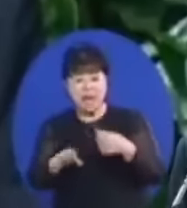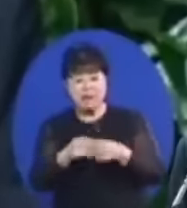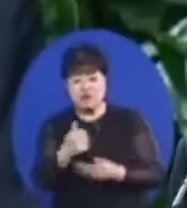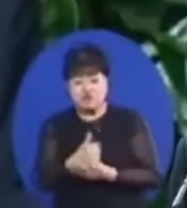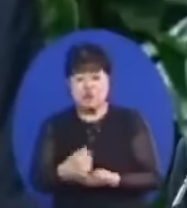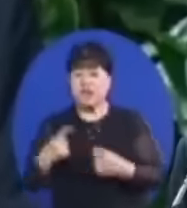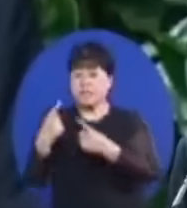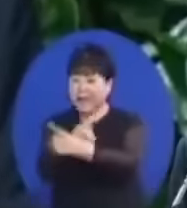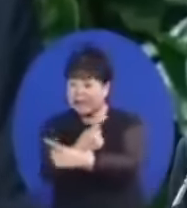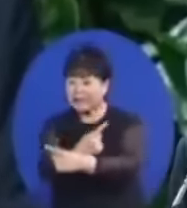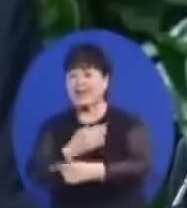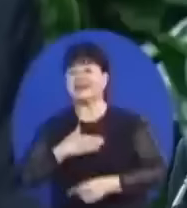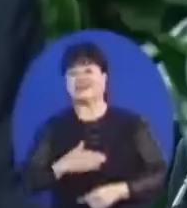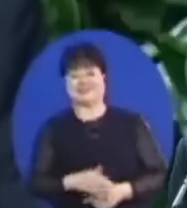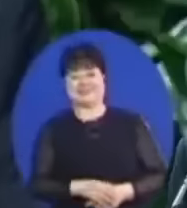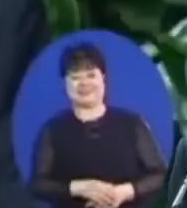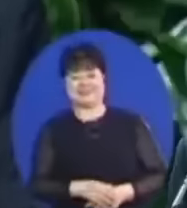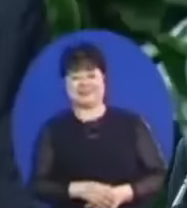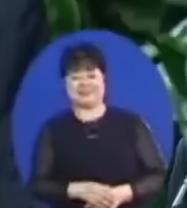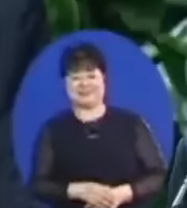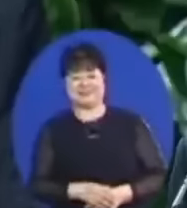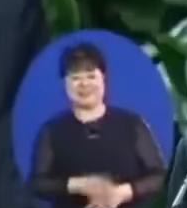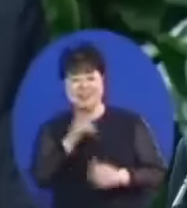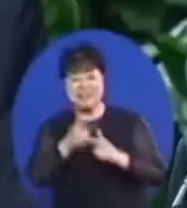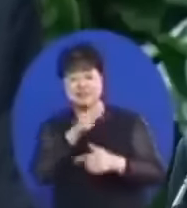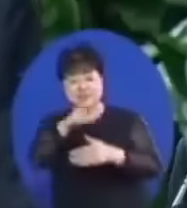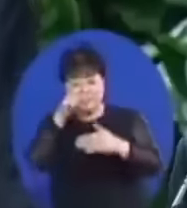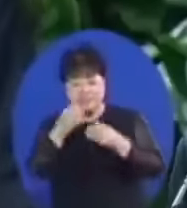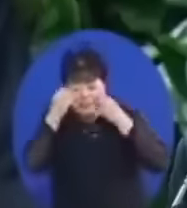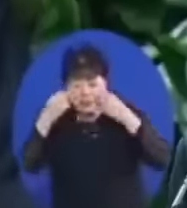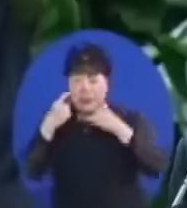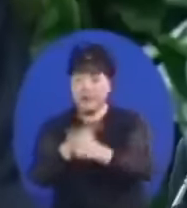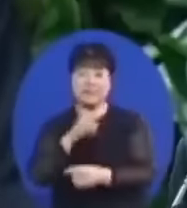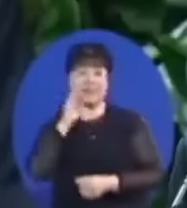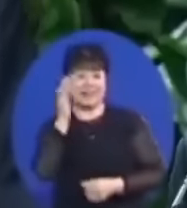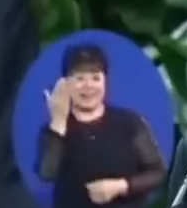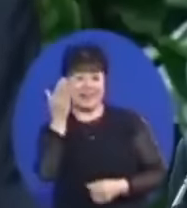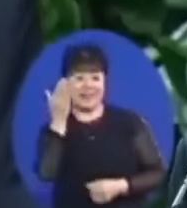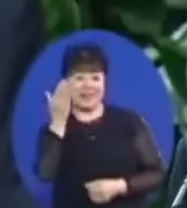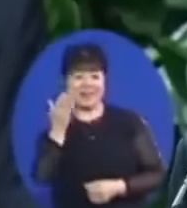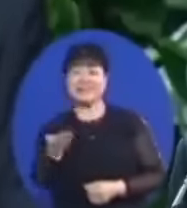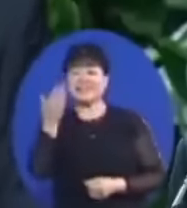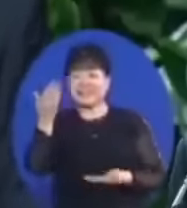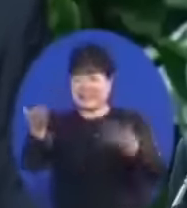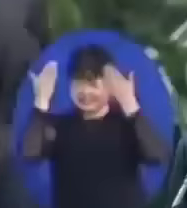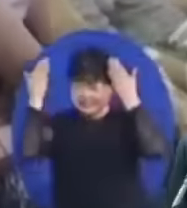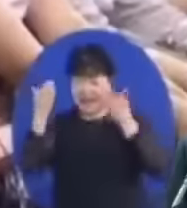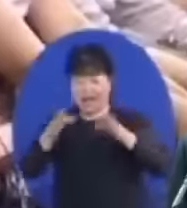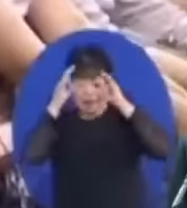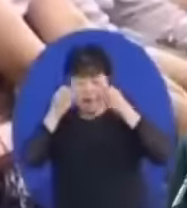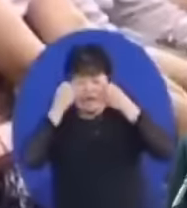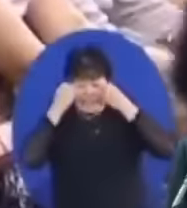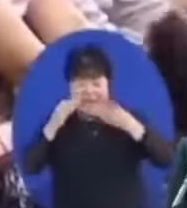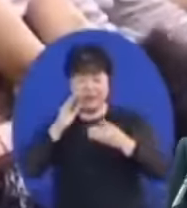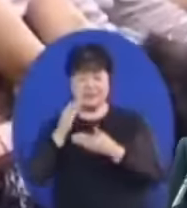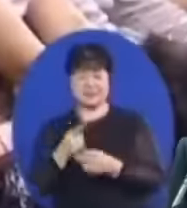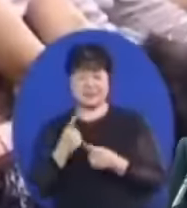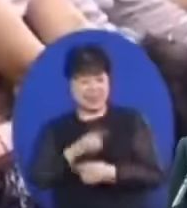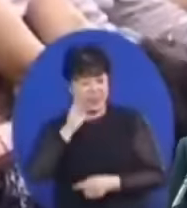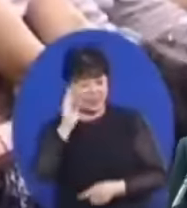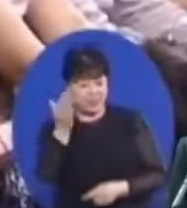운명이 달라진다는 것입니다. 누구든지 그리스도 안에 있으면 새로운 피조물이라, 이전 것은 지나갔으니 보라 새것이